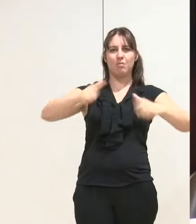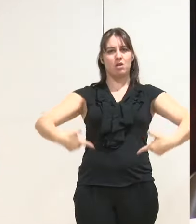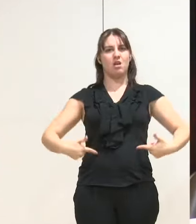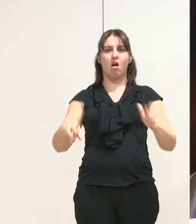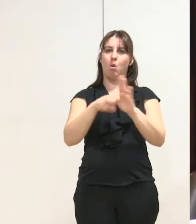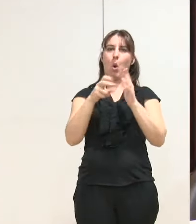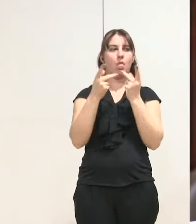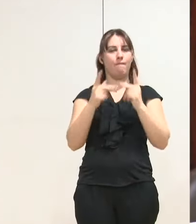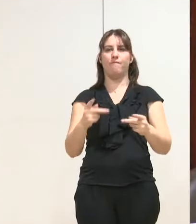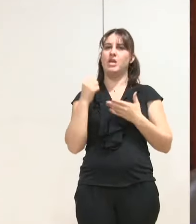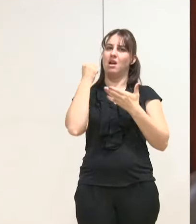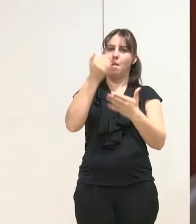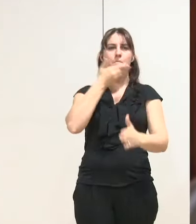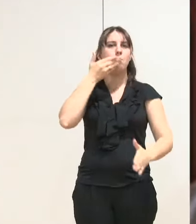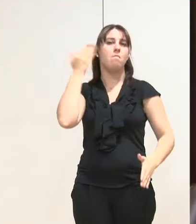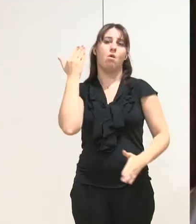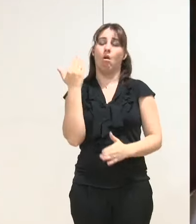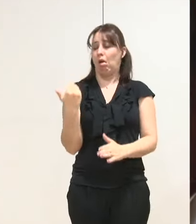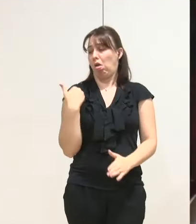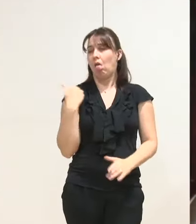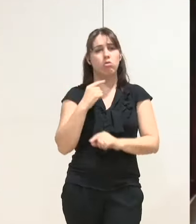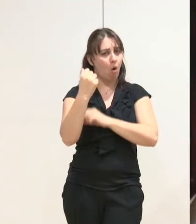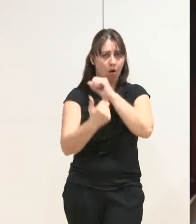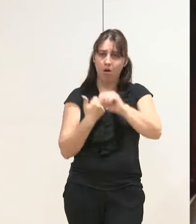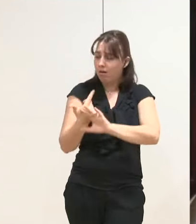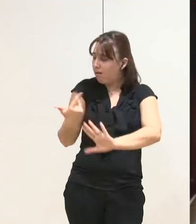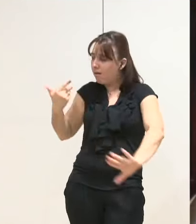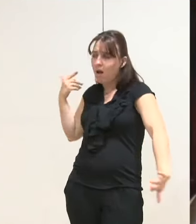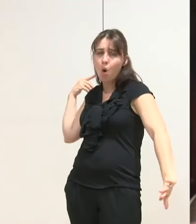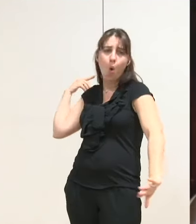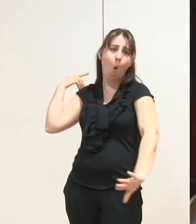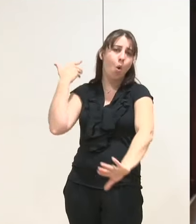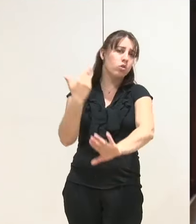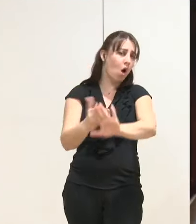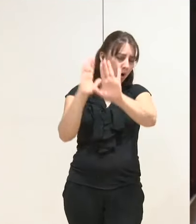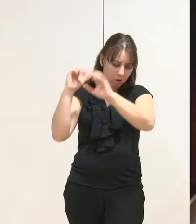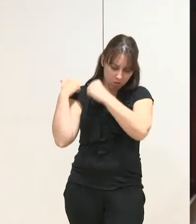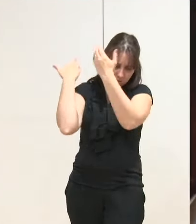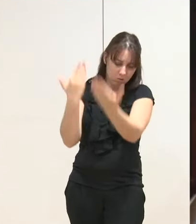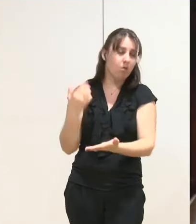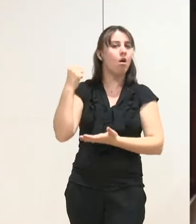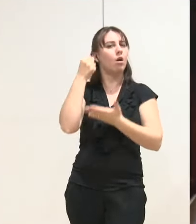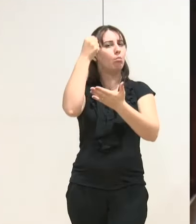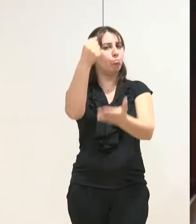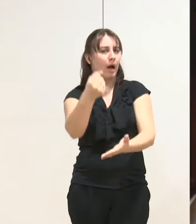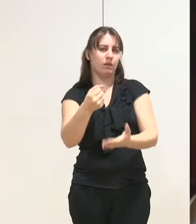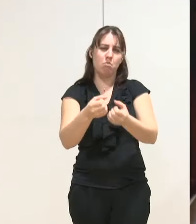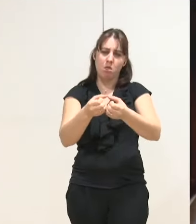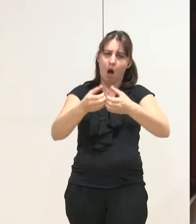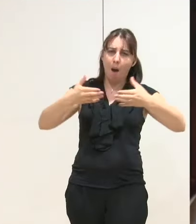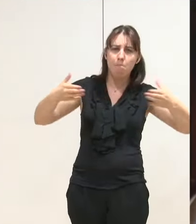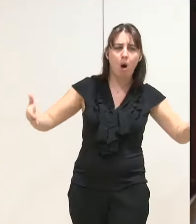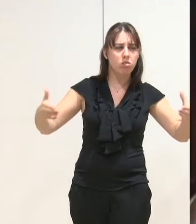ville qui de longue date et ça ne date pas du dernier mandat loin s'ans faut est un patrimoine extrêmement important en